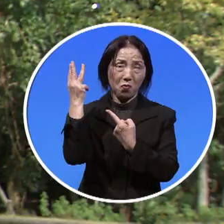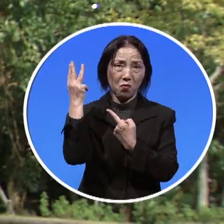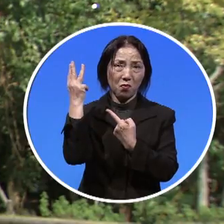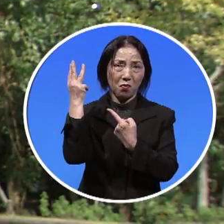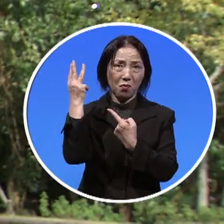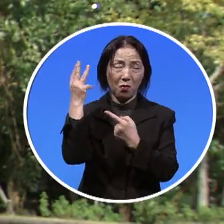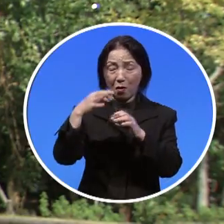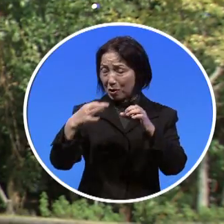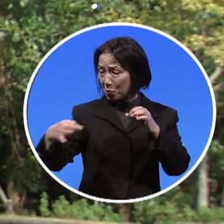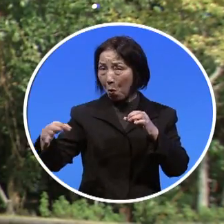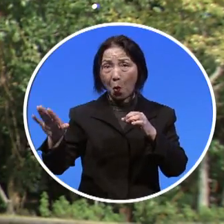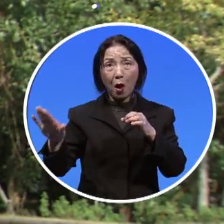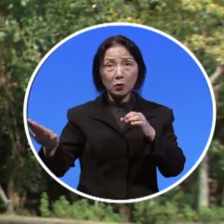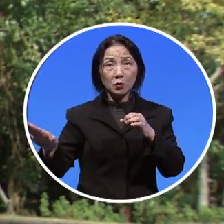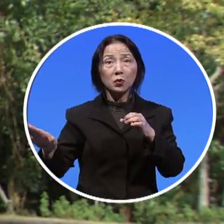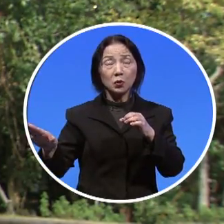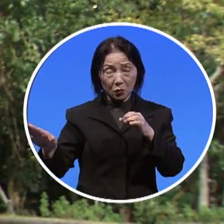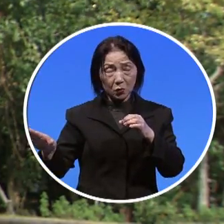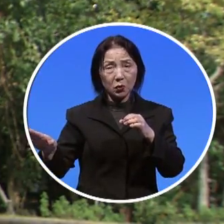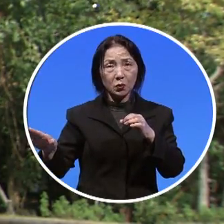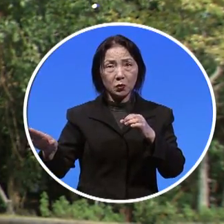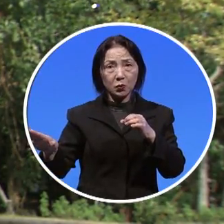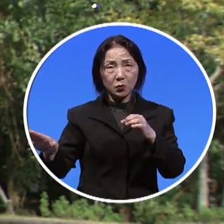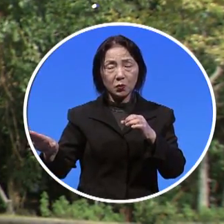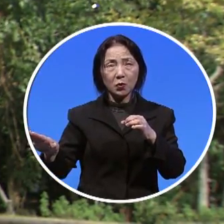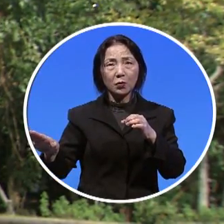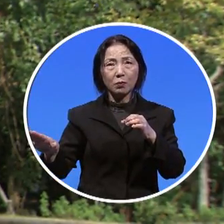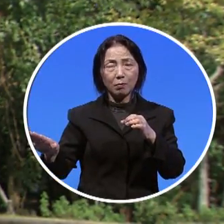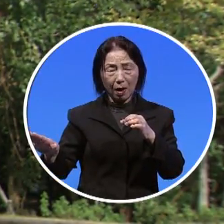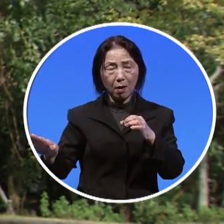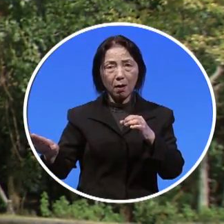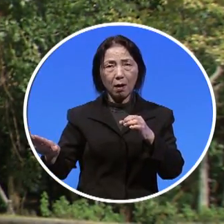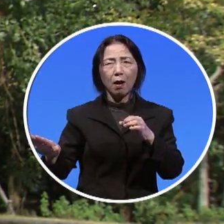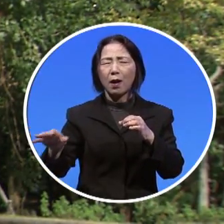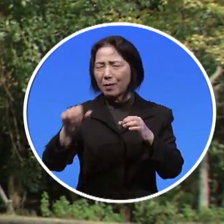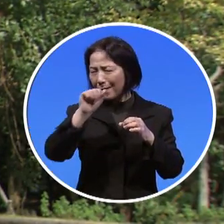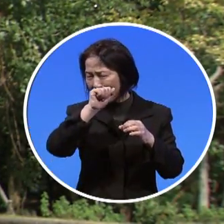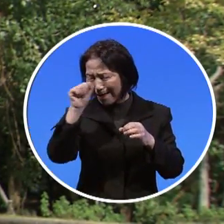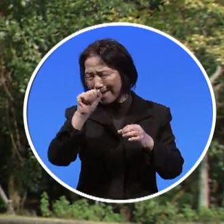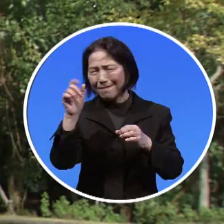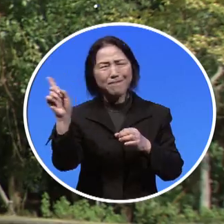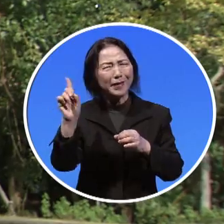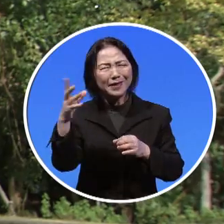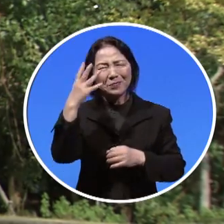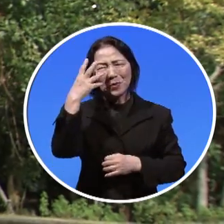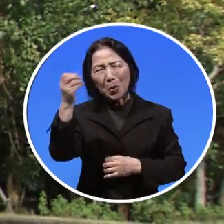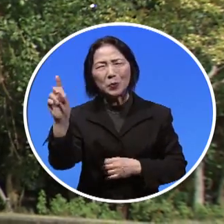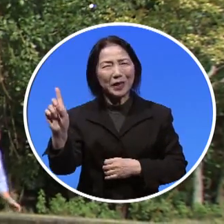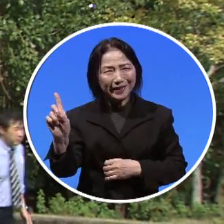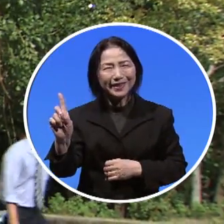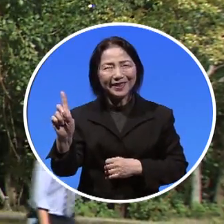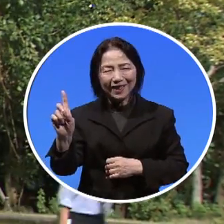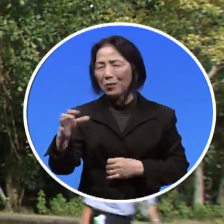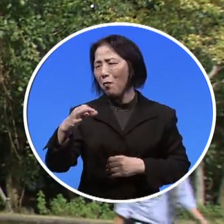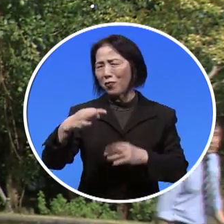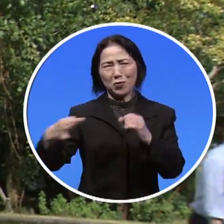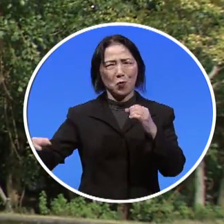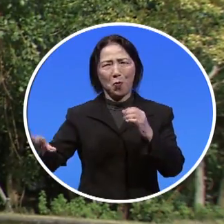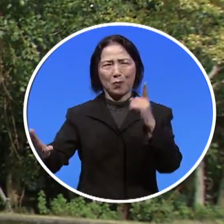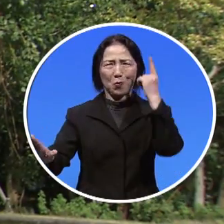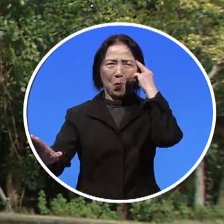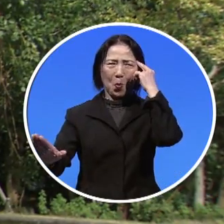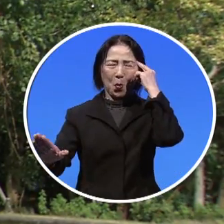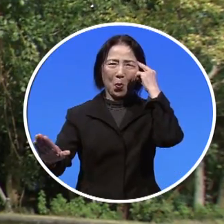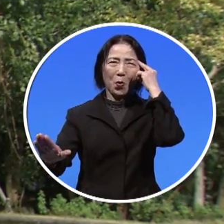もう離島は邪魔問題でてないです鹿児島県の一番おいしいところというかな